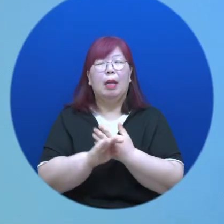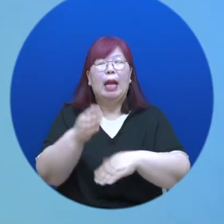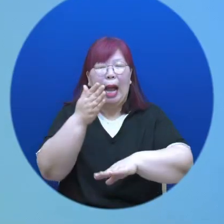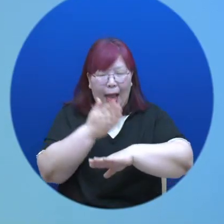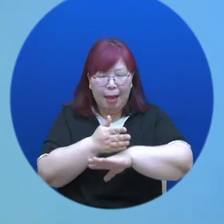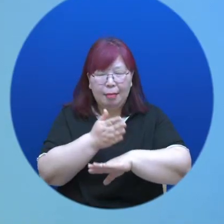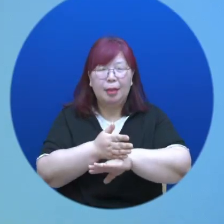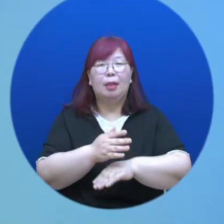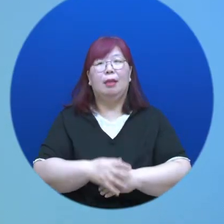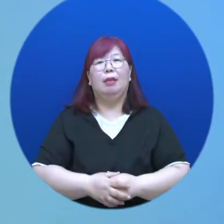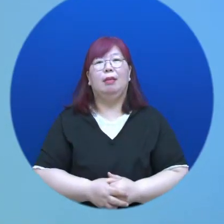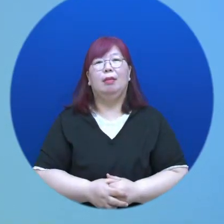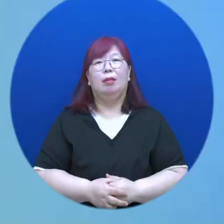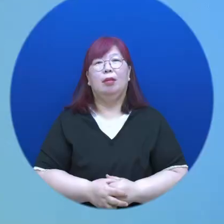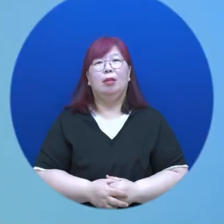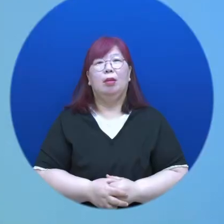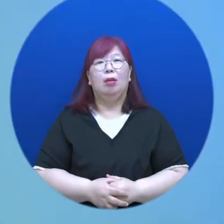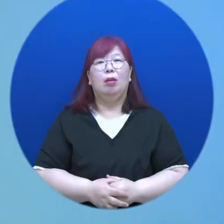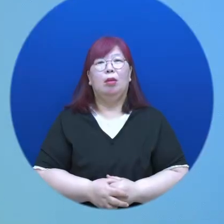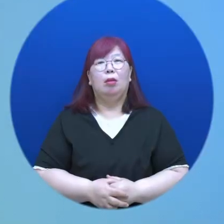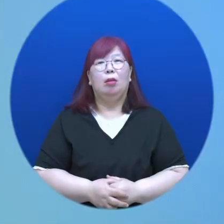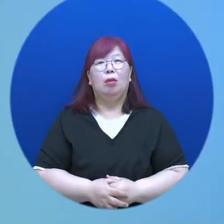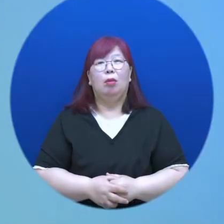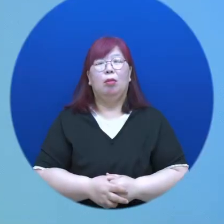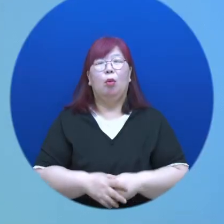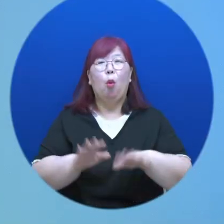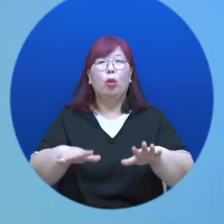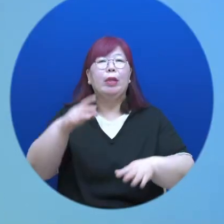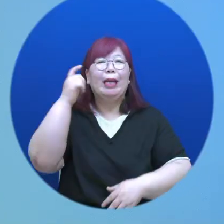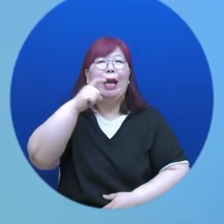감사입니다. 감사. 오늘은 이 부분을 좀 강조하고 싶은데요,